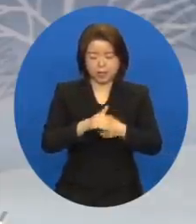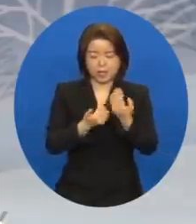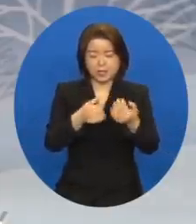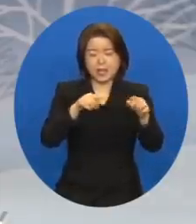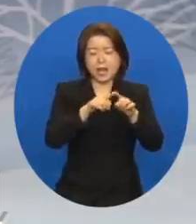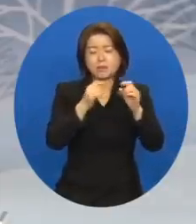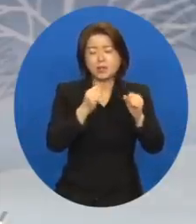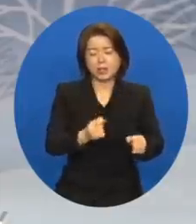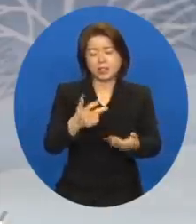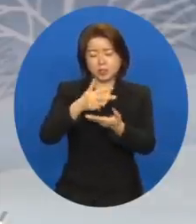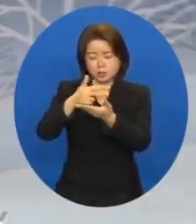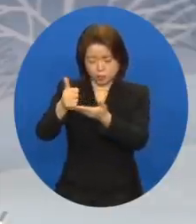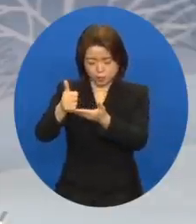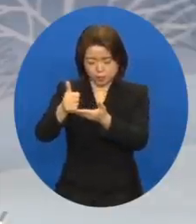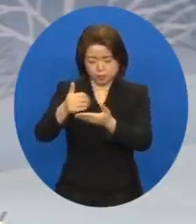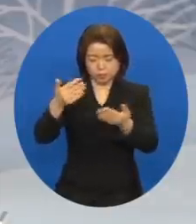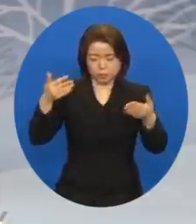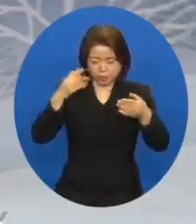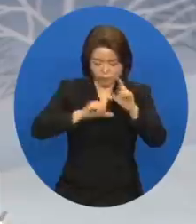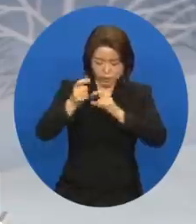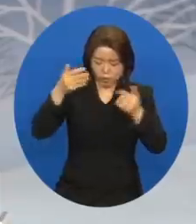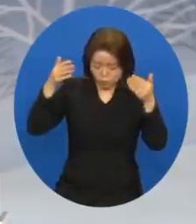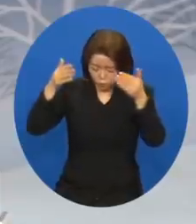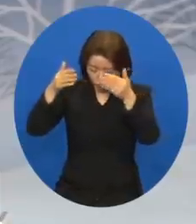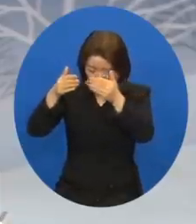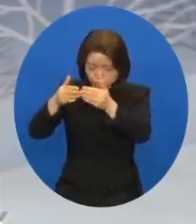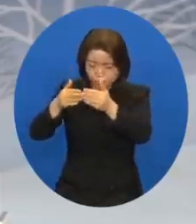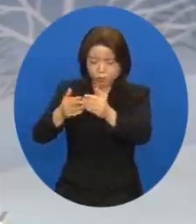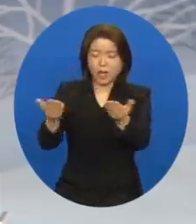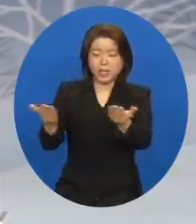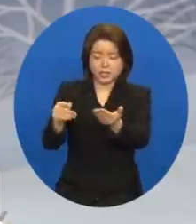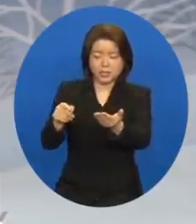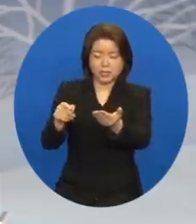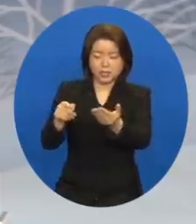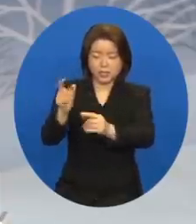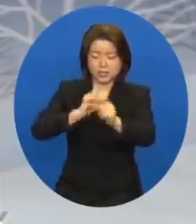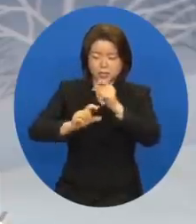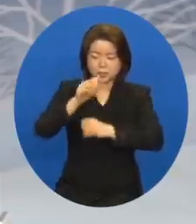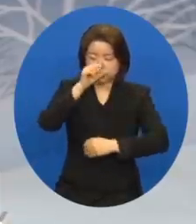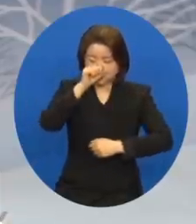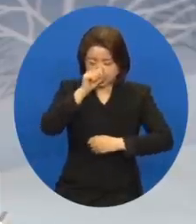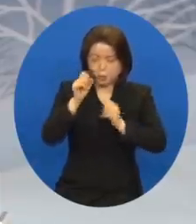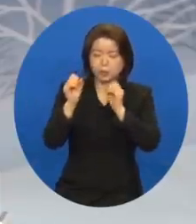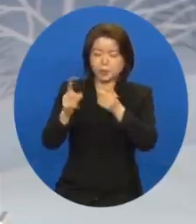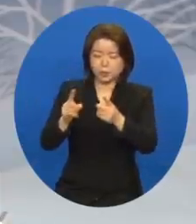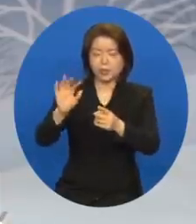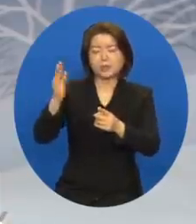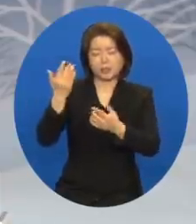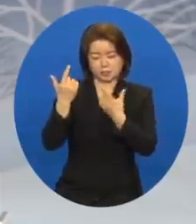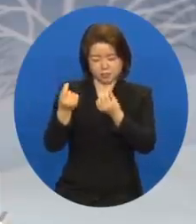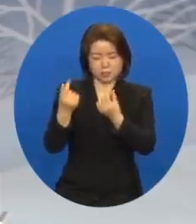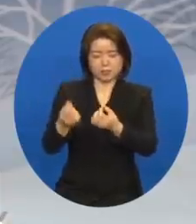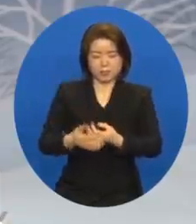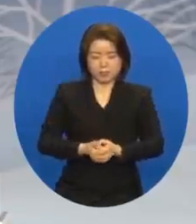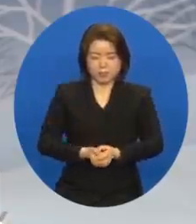임마누엘이신 예수님, 주님께 주목하는 일에는 오히려 더 좋은 기회가 되었습니다.